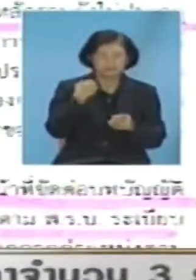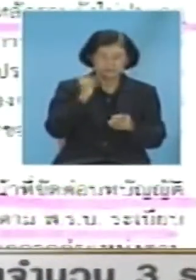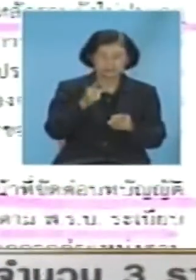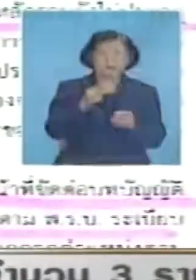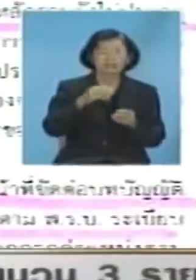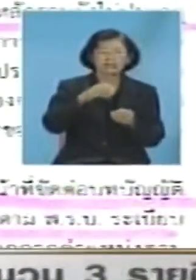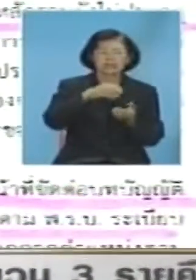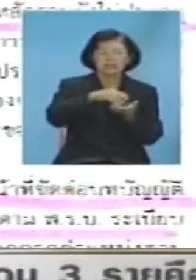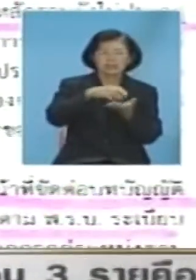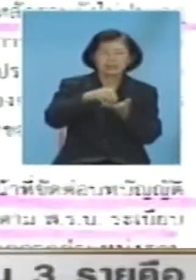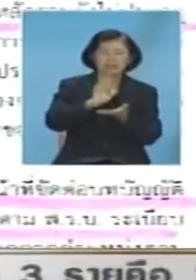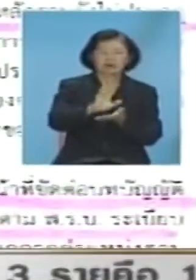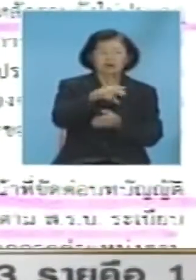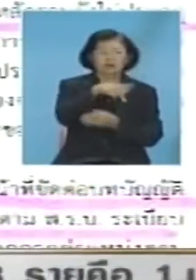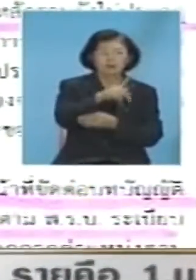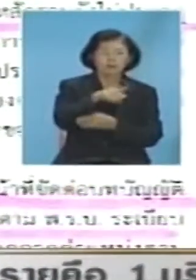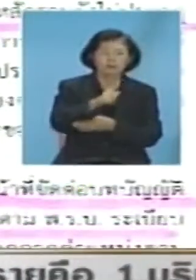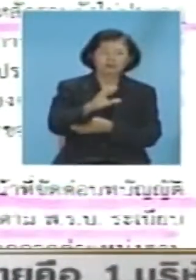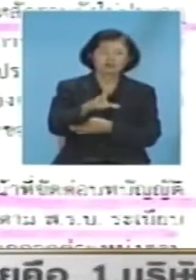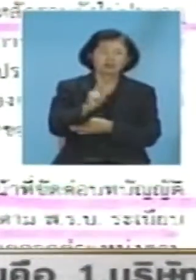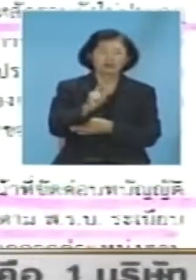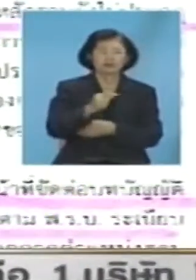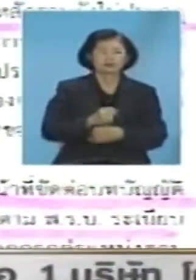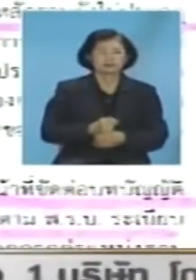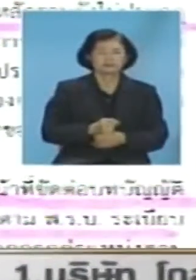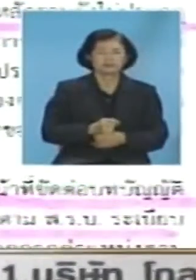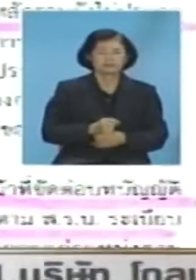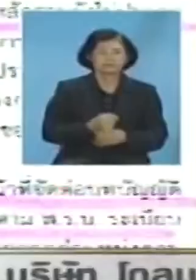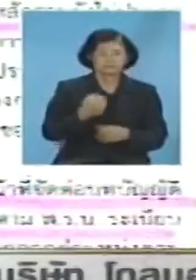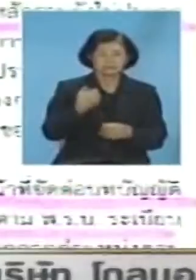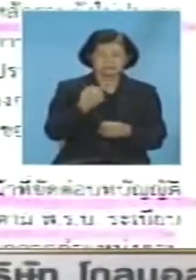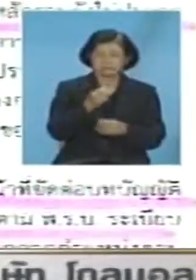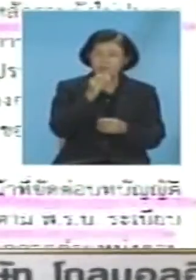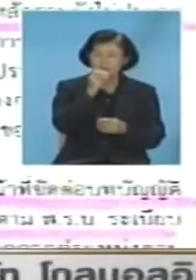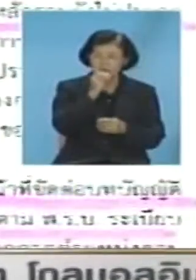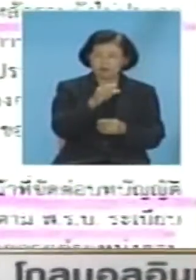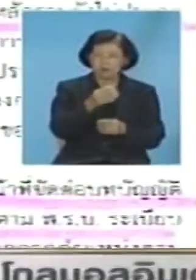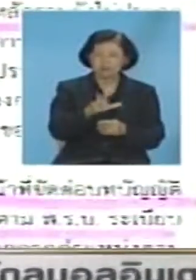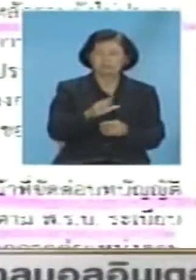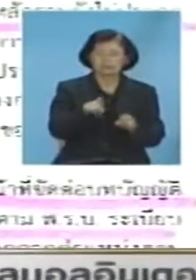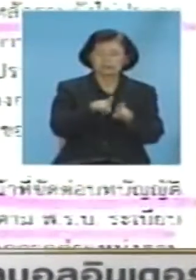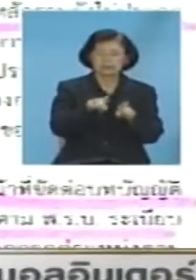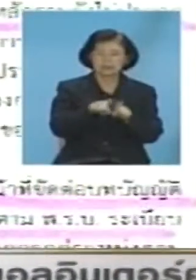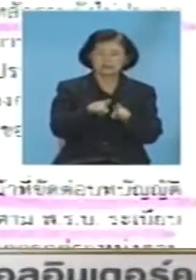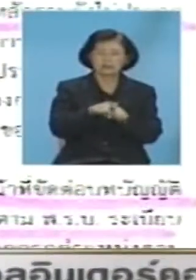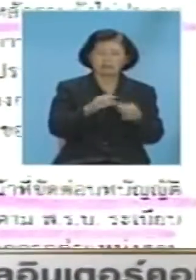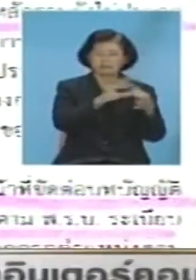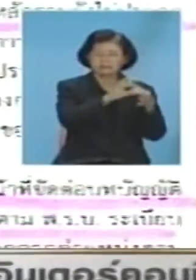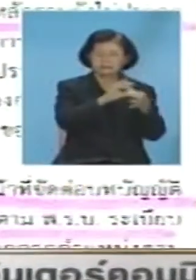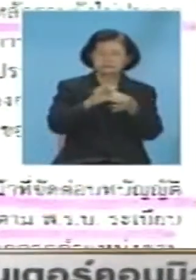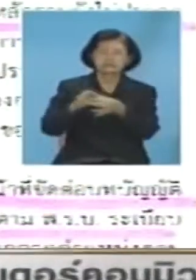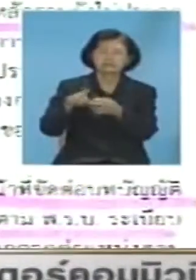ของปปช.ค่ะซึ่งคำแถลงของปปช.นี้ก็ได้มีการระบุไว้เช่นเดียวกันซึ่งก็สอดคล้อง